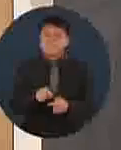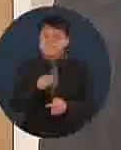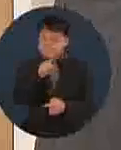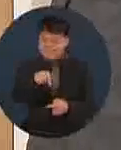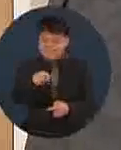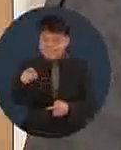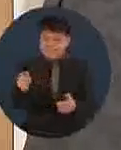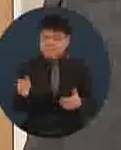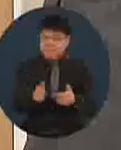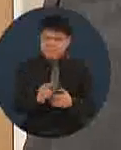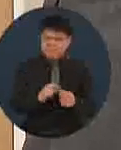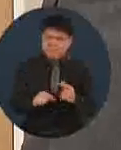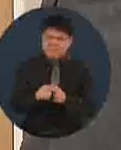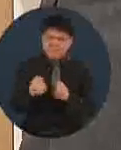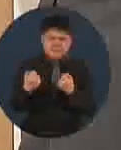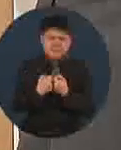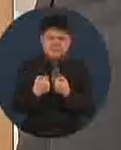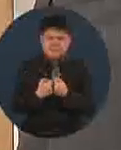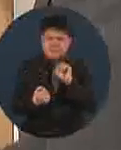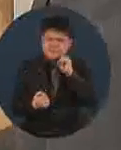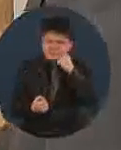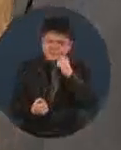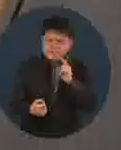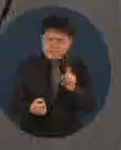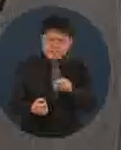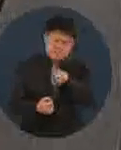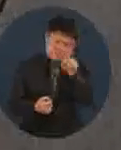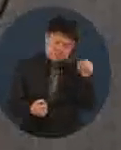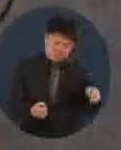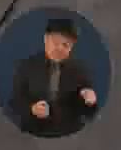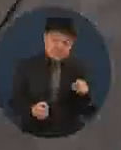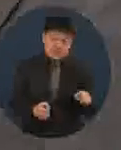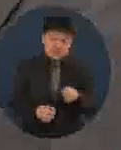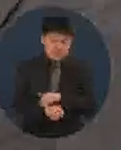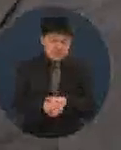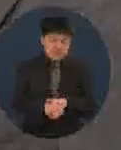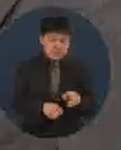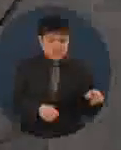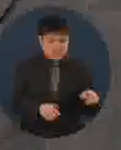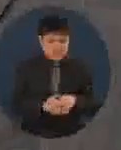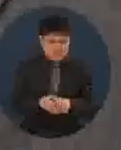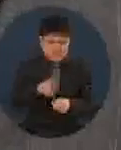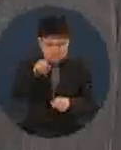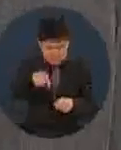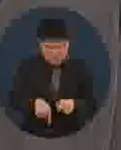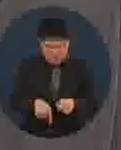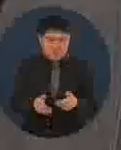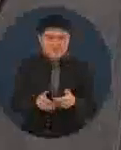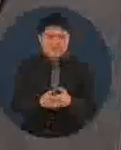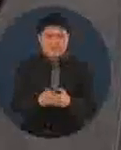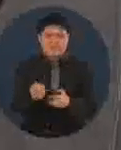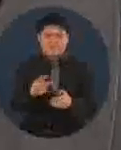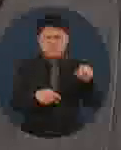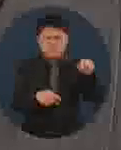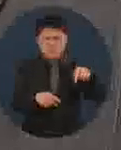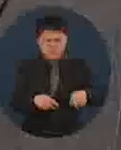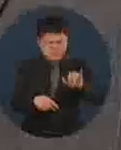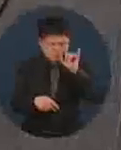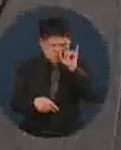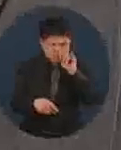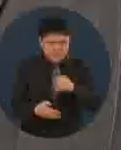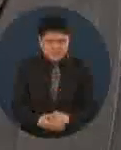일단 낙대가 그 이상 더 공격이 안 된다고 보고 일단은 껑충 뛰는 게 컸죠. 여기 두텁게 하나 막아두니까 또 치받는 수가